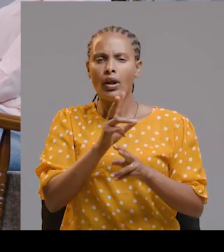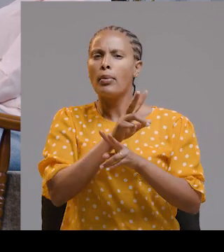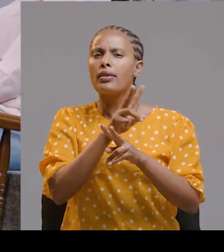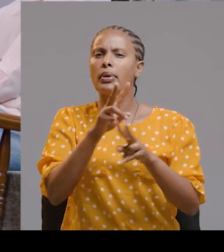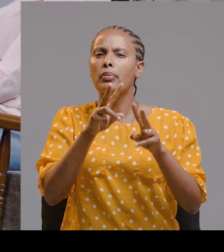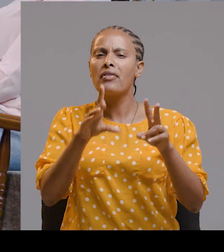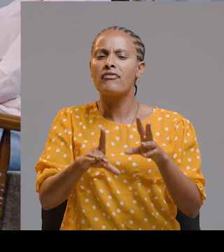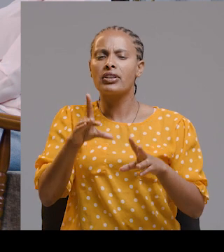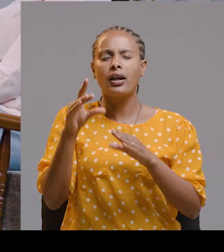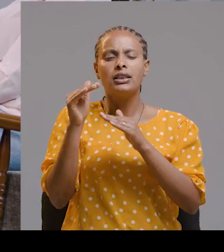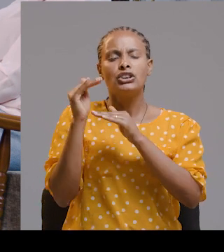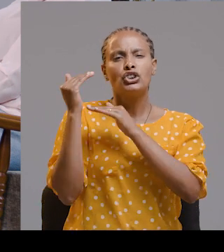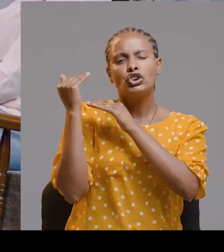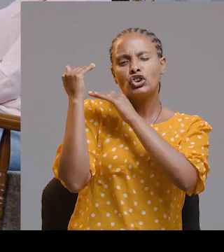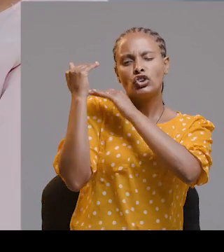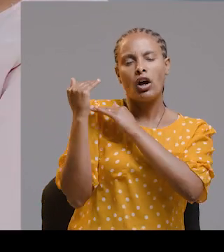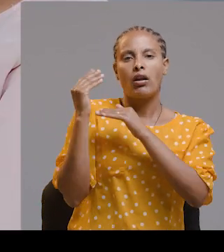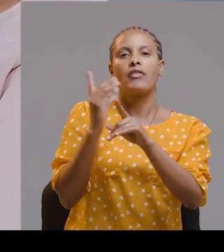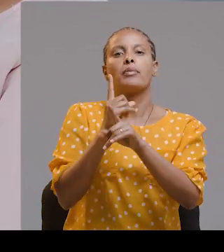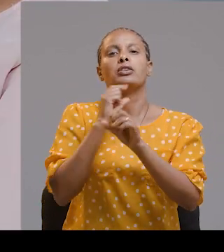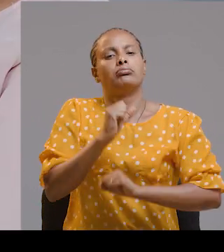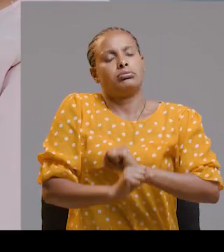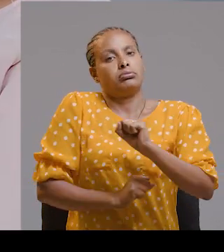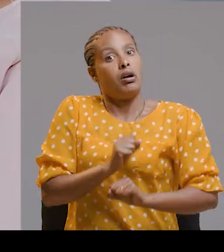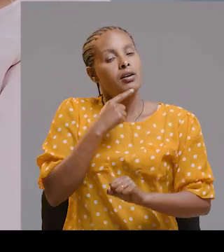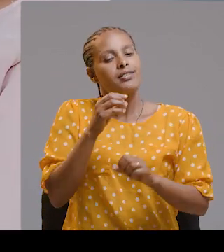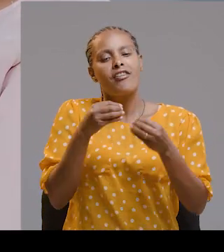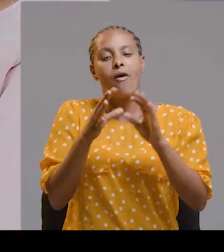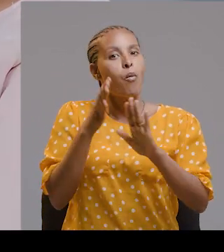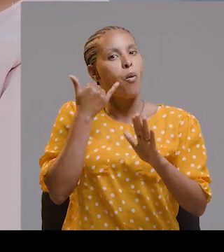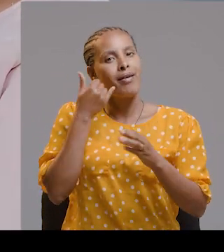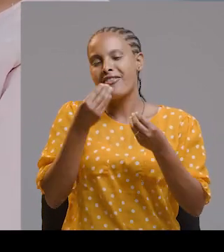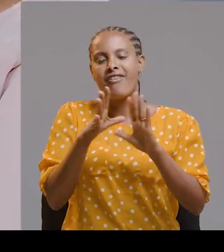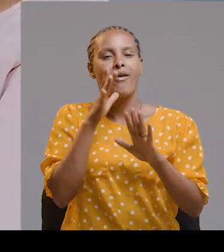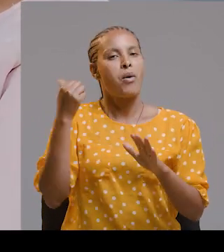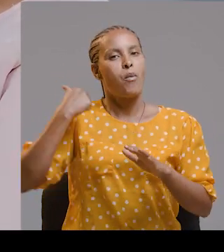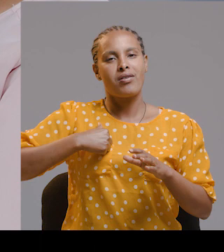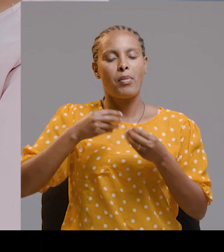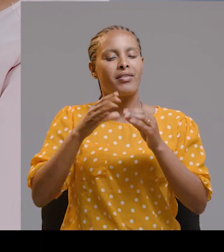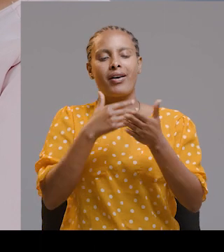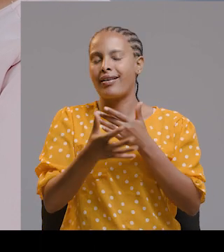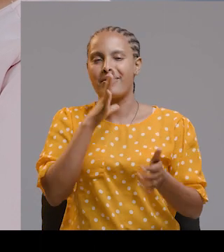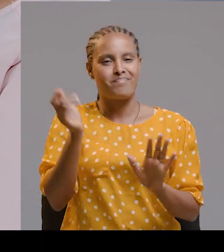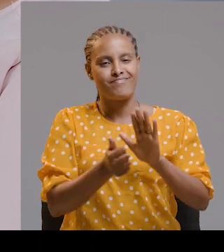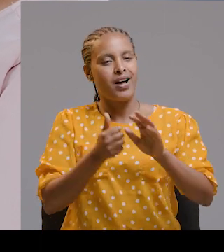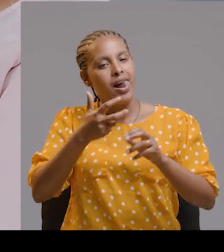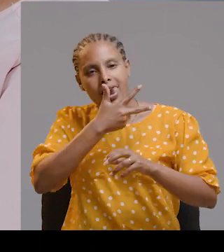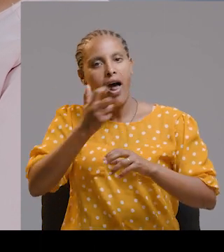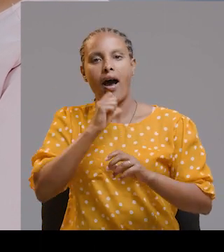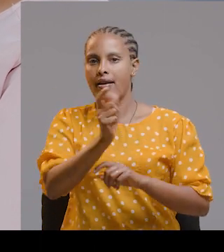በጣም ከፍተኛ የሆነ ጫና ሊፈጥርባት ይችላል ስለዚህ ስለጠፋው ነገር አይደለም ፖይንቱ ነጥቡ ያ ነገር መጥፋቱ መዘረፉ